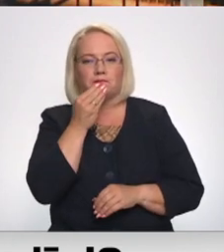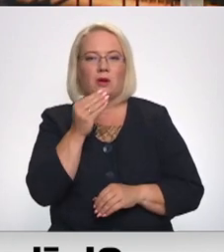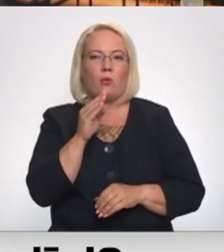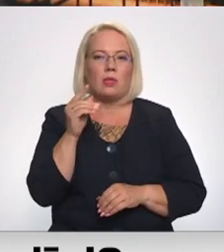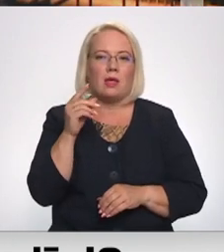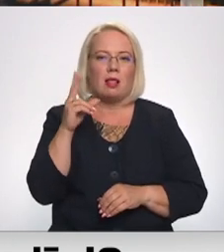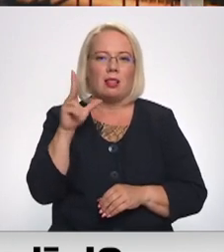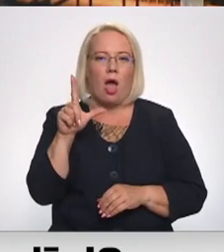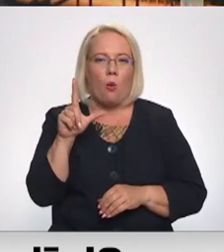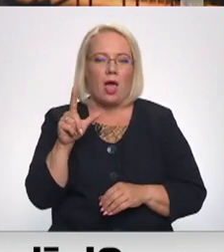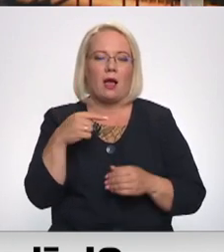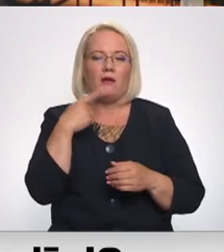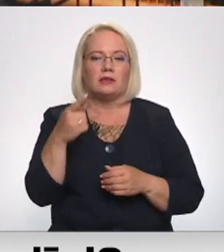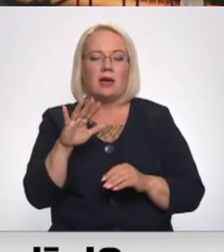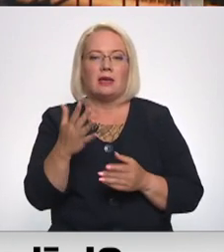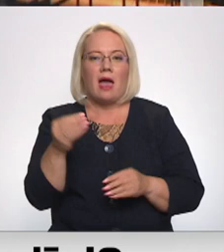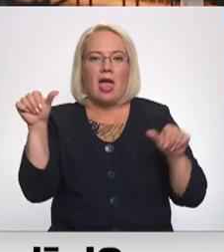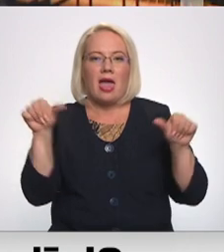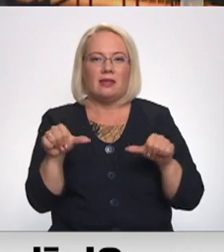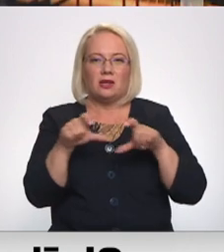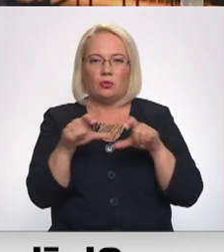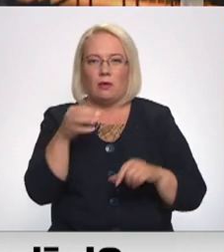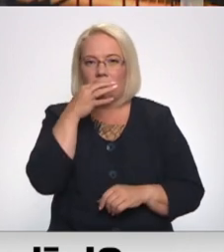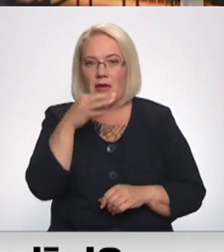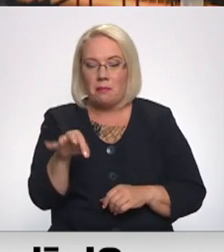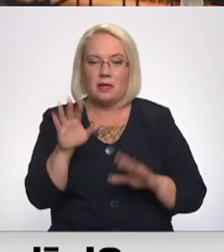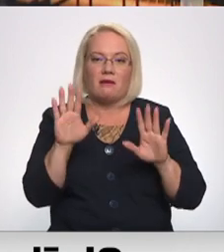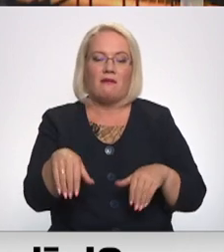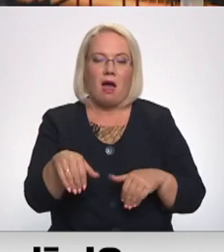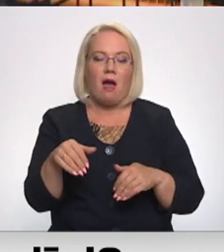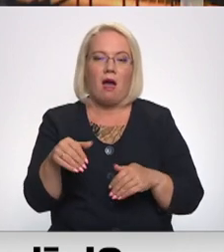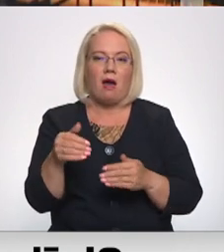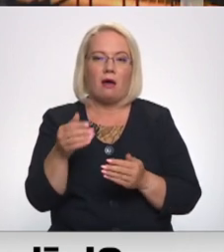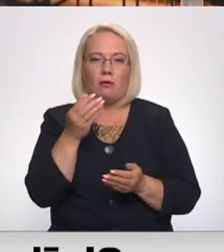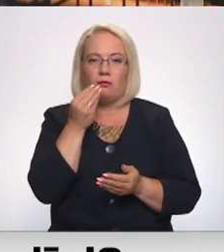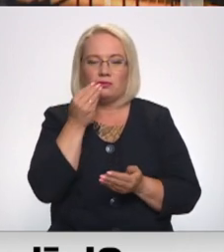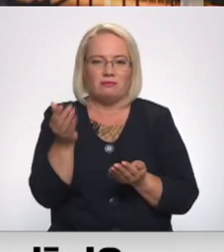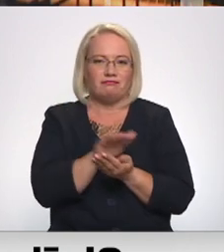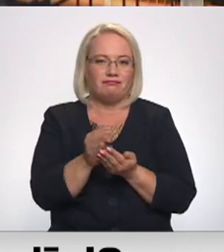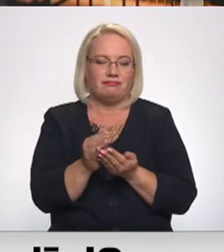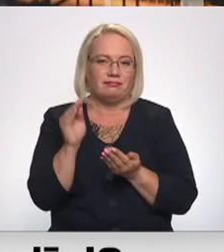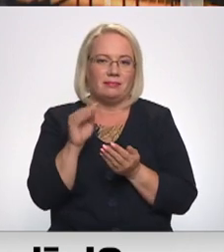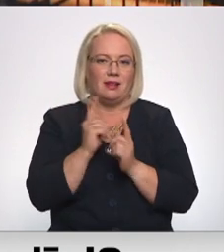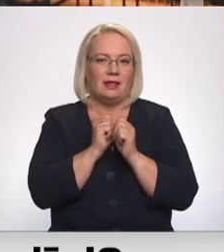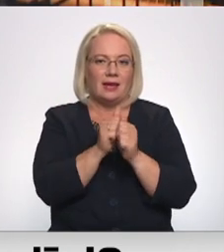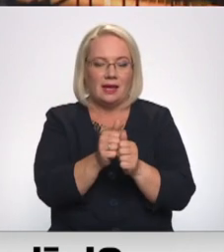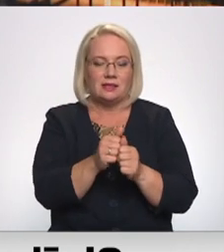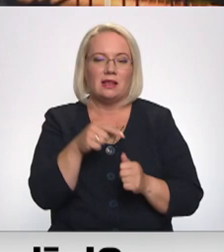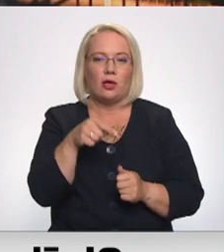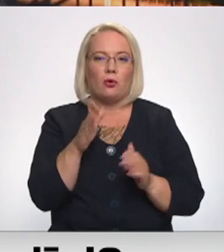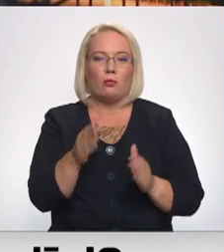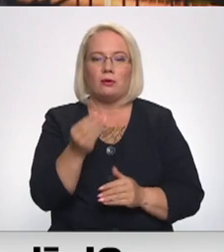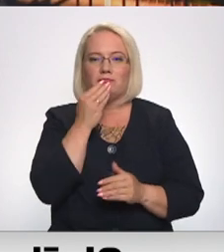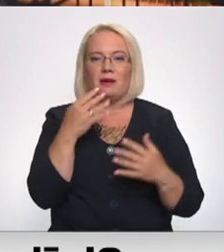skolas ēdnīca kādam nešķiet gana vilinošs risinājums, tad var ņemt līdzi pusdienu kastīti. Ko tajā ievietot, lai ēdiens būtu sātīgs